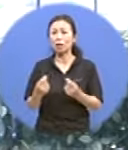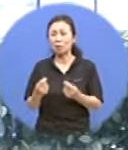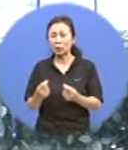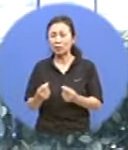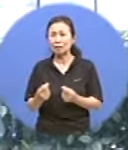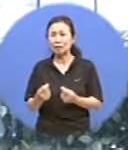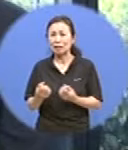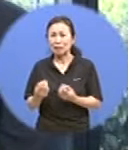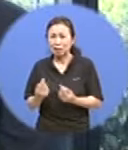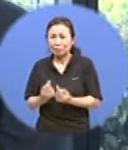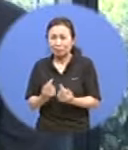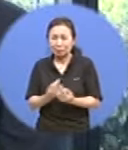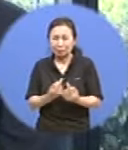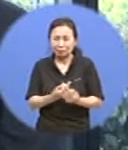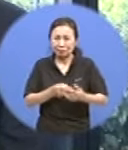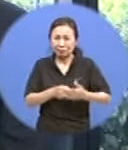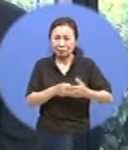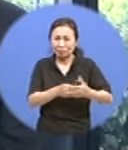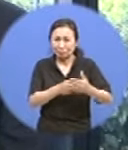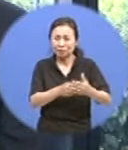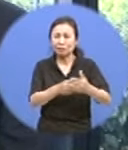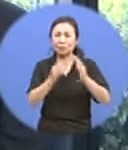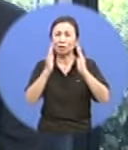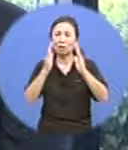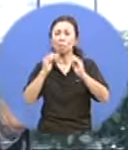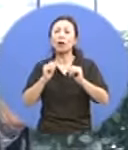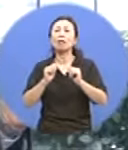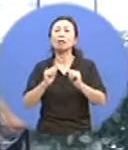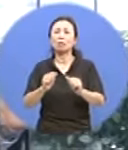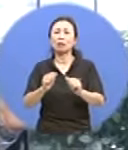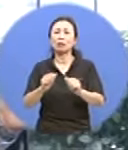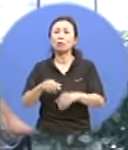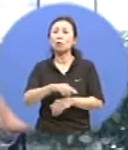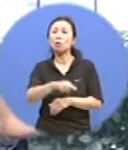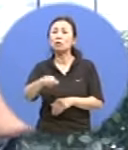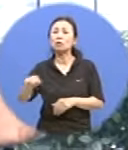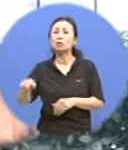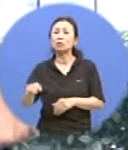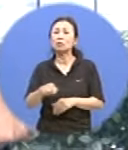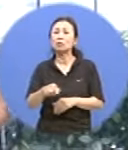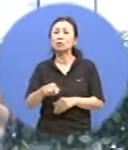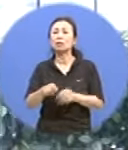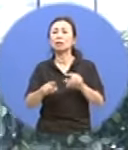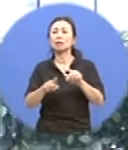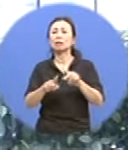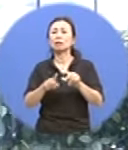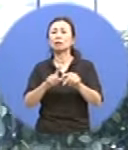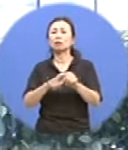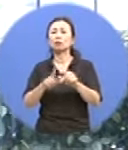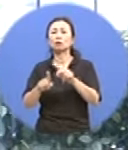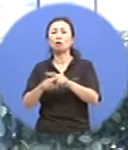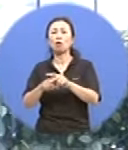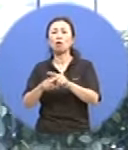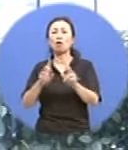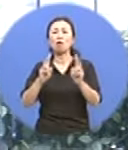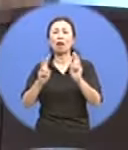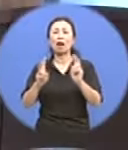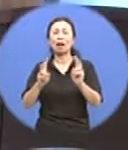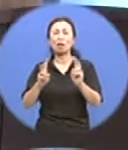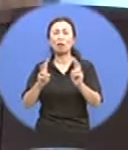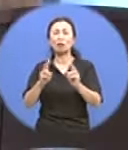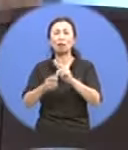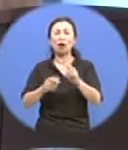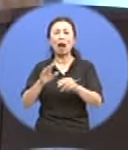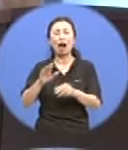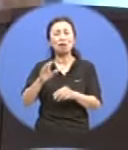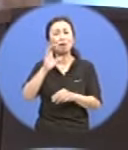っておられると思うんですけど、このような産業群を持ってる和歌山っていうのは、まあ、なかなかのものじゃなというふうには思いますね。 本